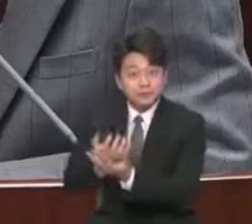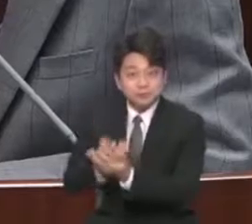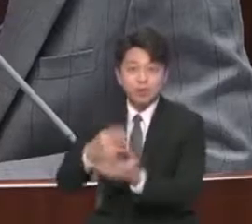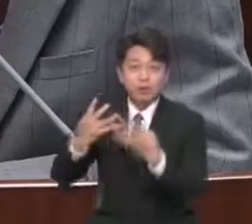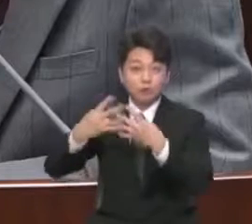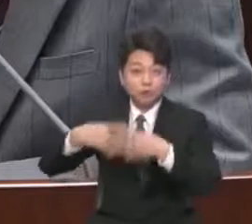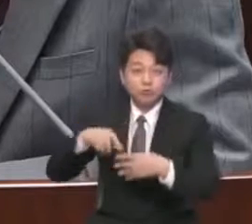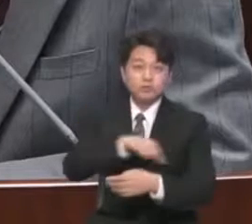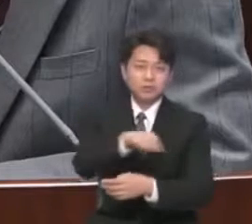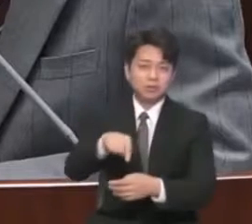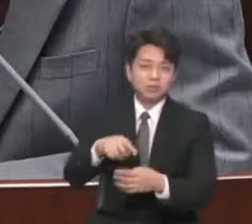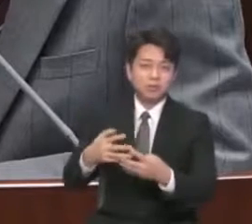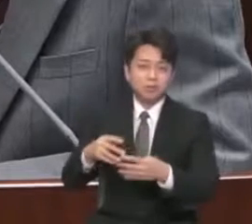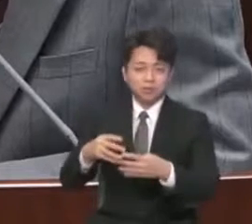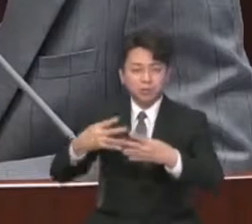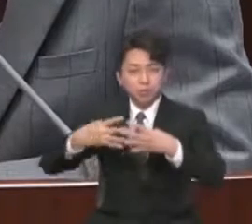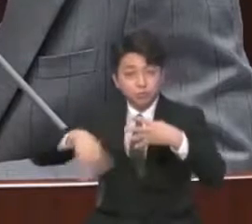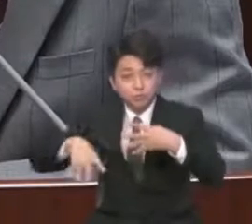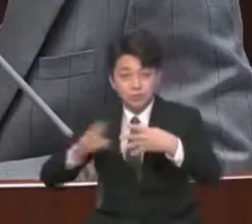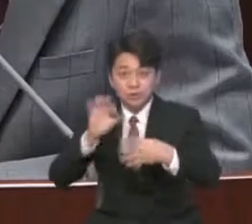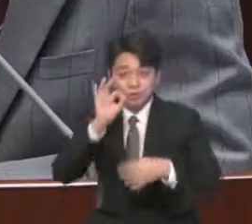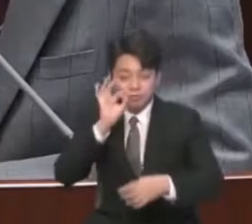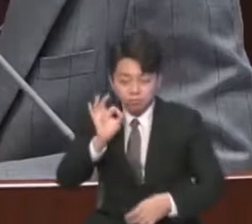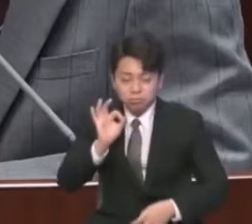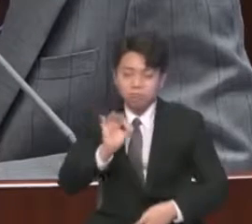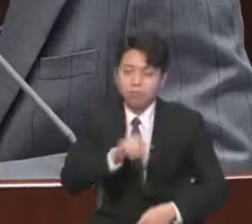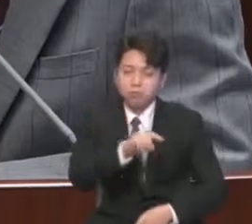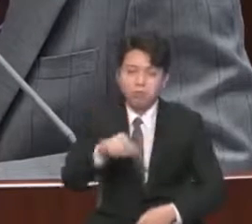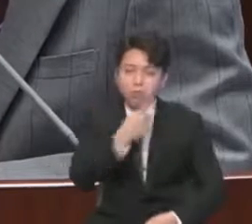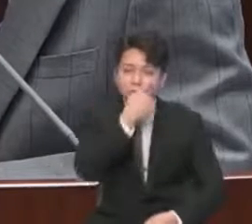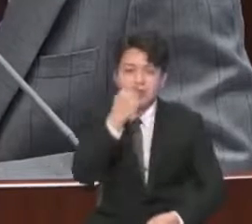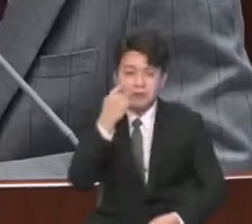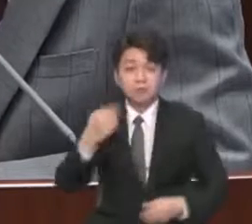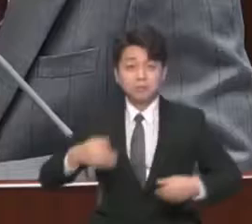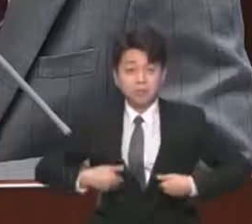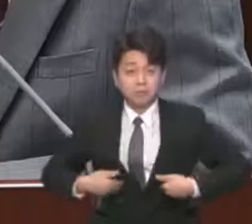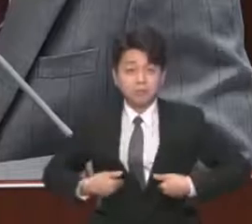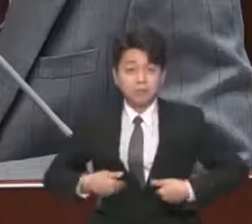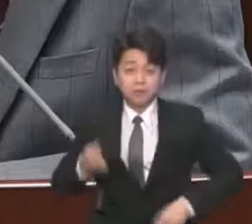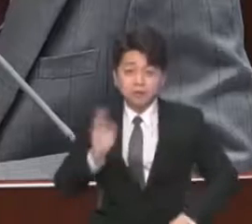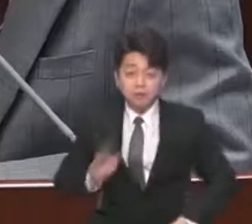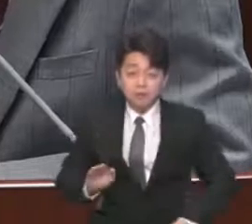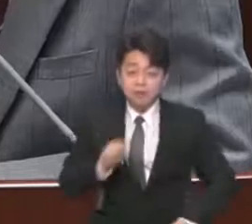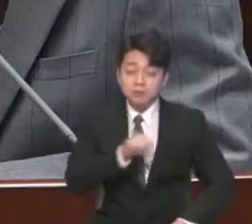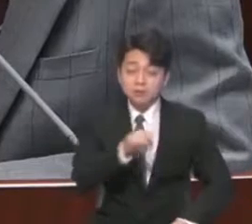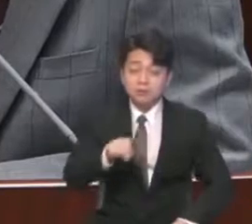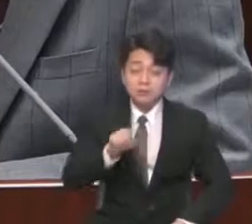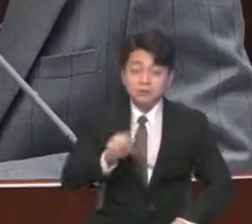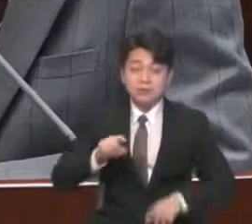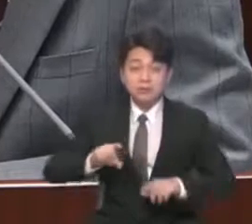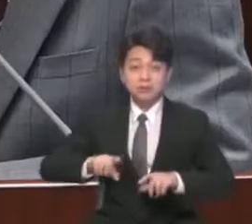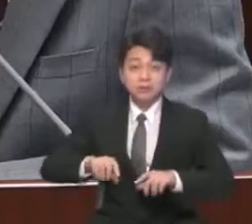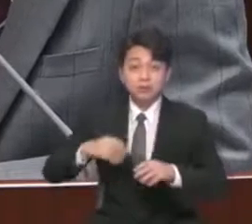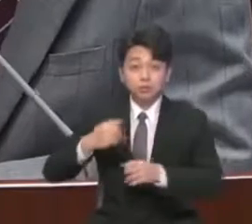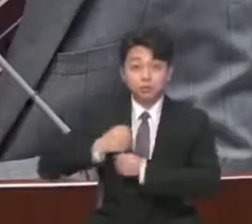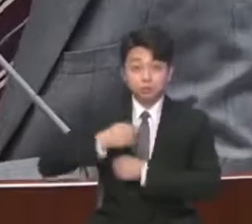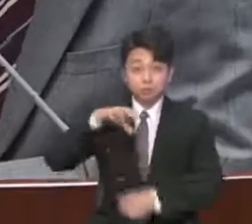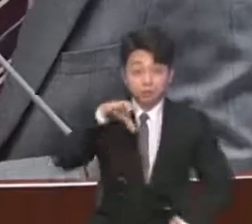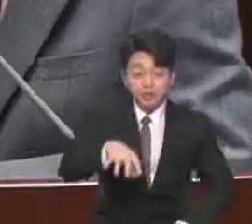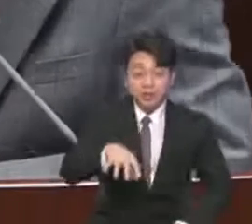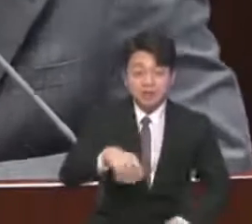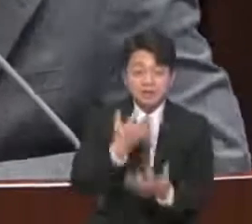자료들이 있어가지고 그것을 확인을 해야 되는데 그런 부분들을 지금 확인할 수 없는